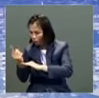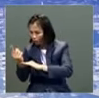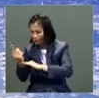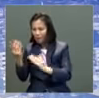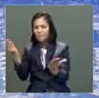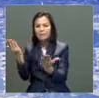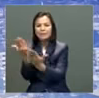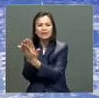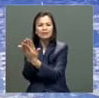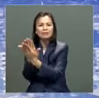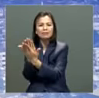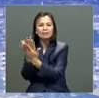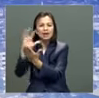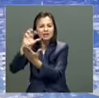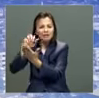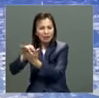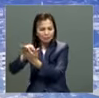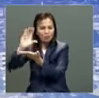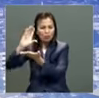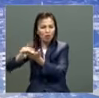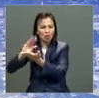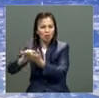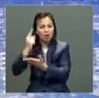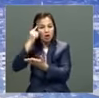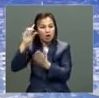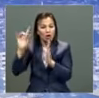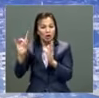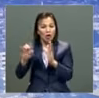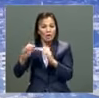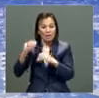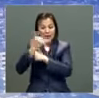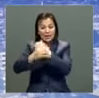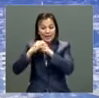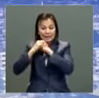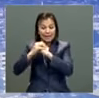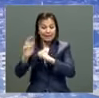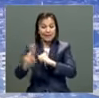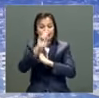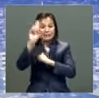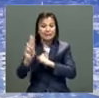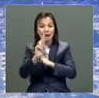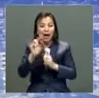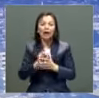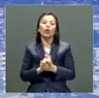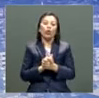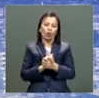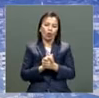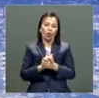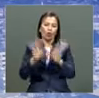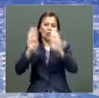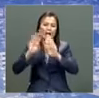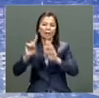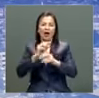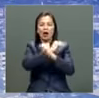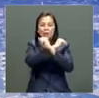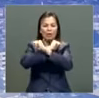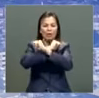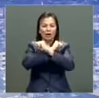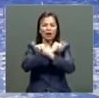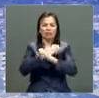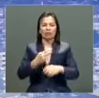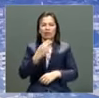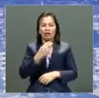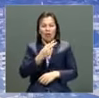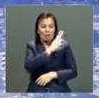ตรงนี้นี่เองถึงมีความสำคัญแล้วก็หลังๆมาประเทศจีนก็ใช้วิธีอย่างนี้ในการสกรีนคนไข้เพื่อไม่ให้บุคลากรทางการแพทย์ติ